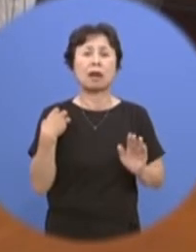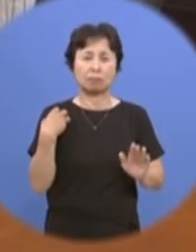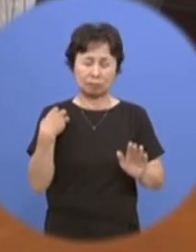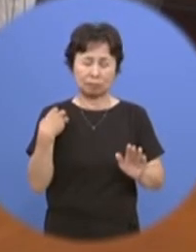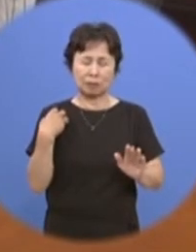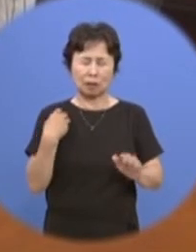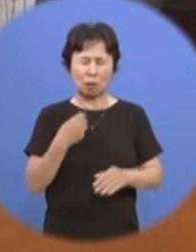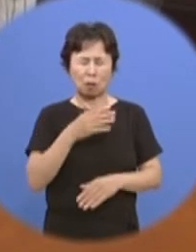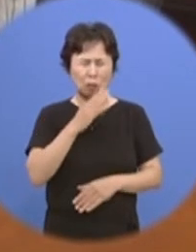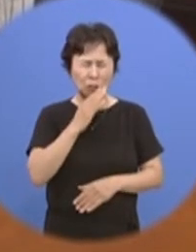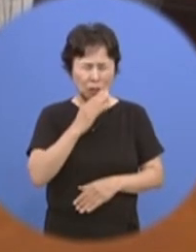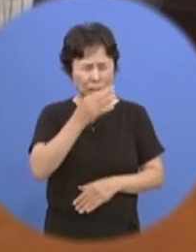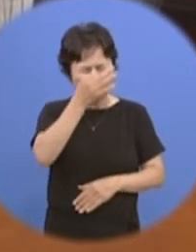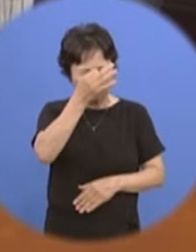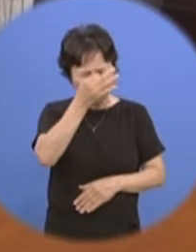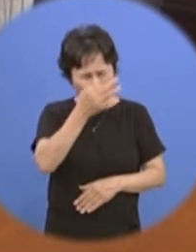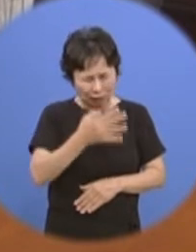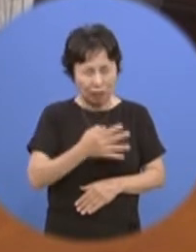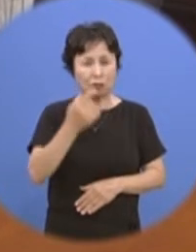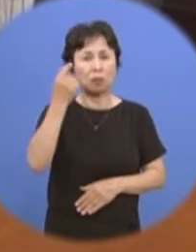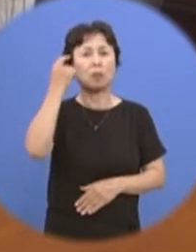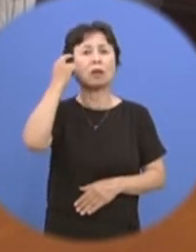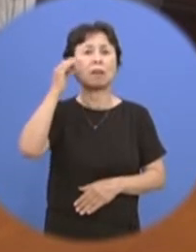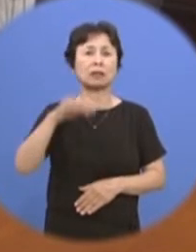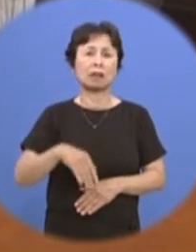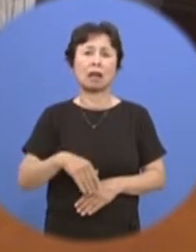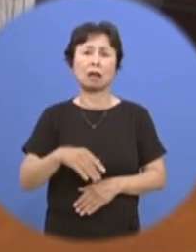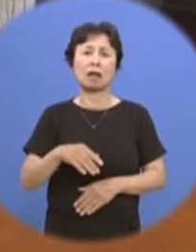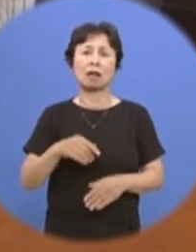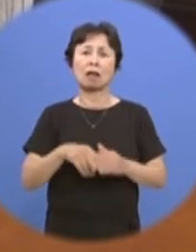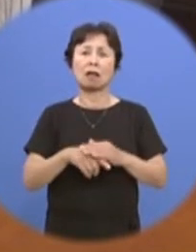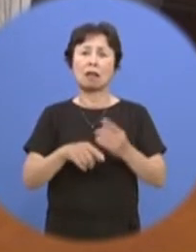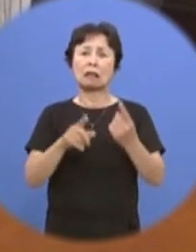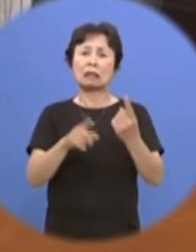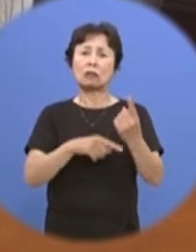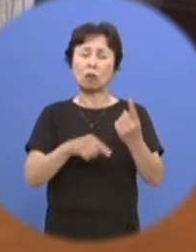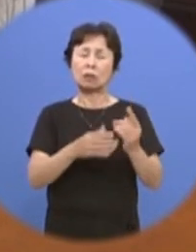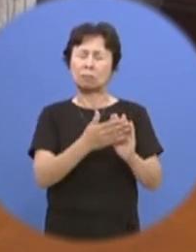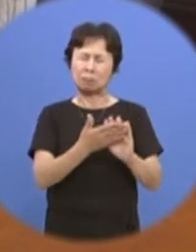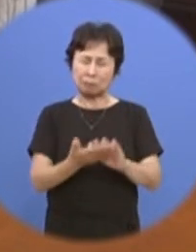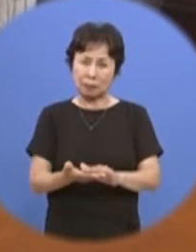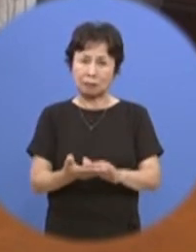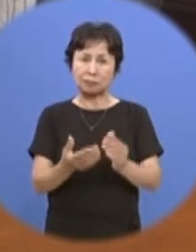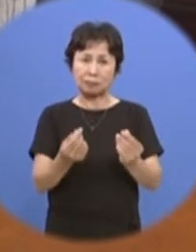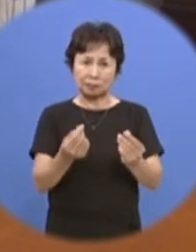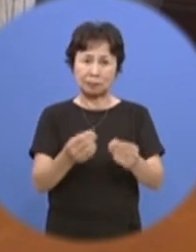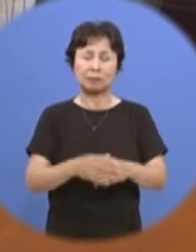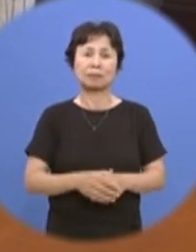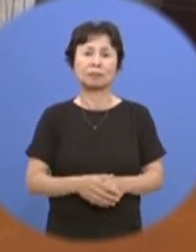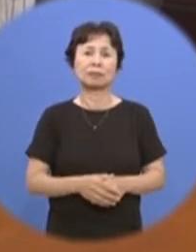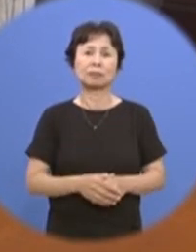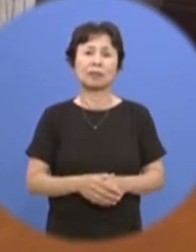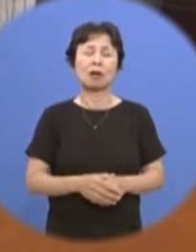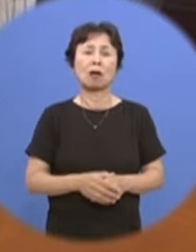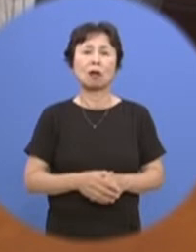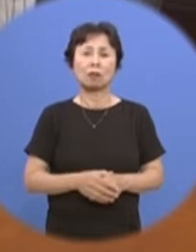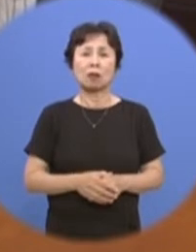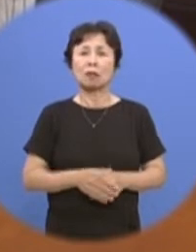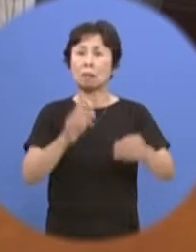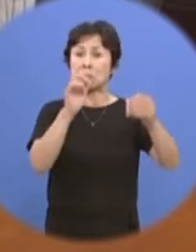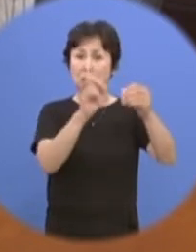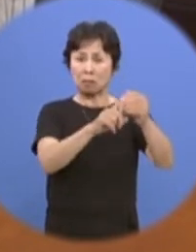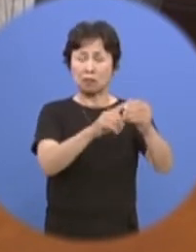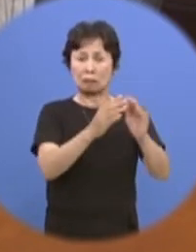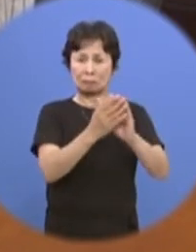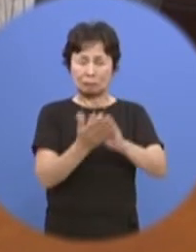は本当に申し訳ないと、それで一人の方が亡くなられたんですよ、 うん、 で死者はゼロにするというの